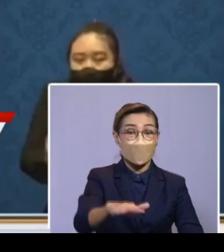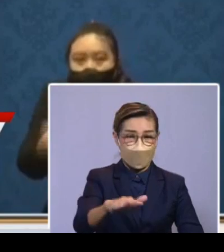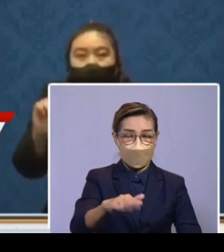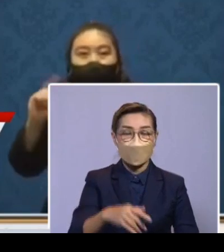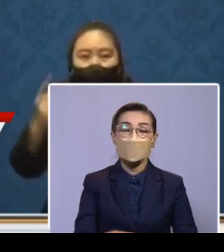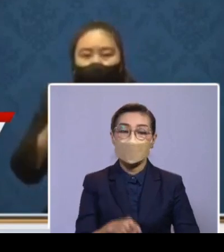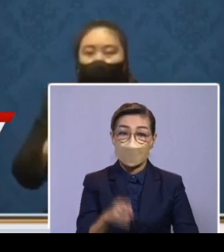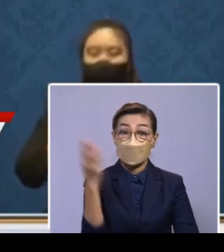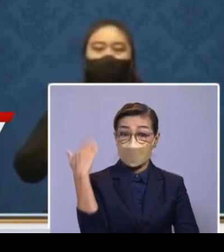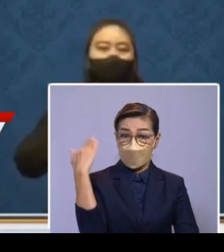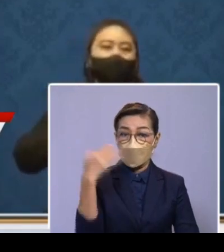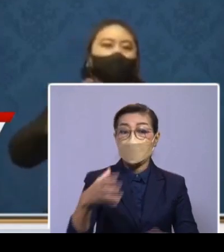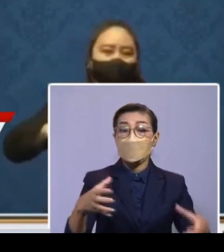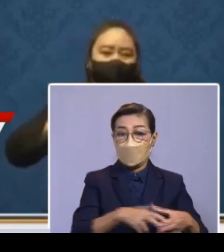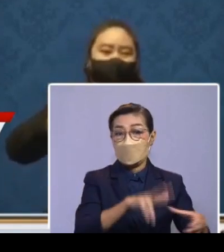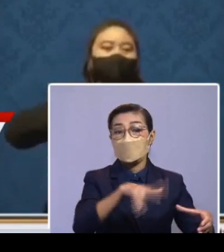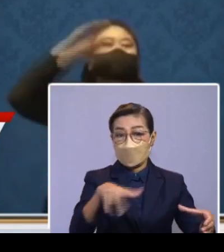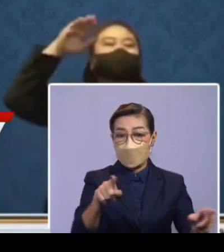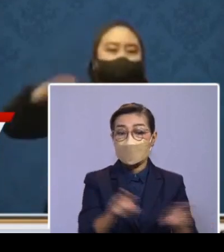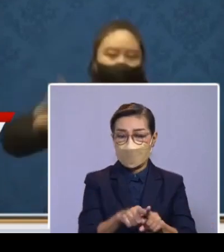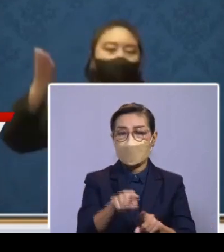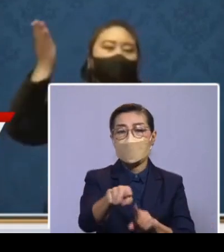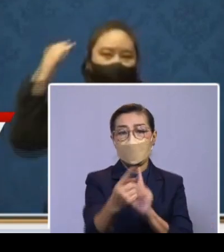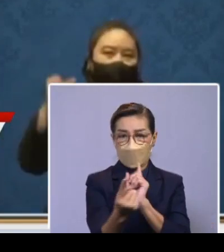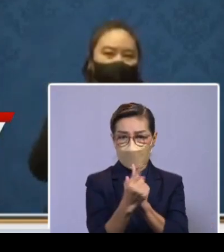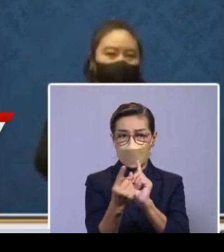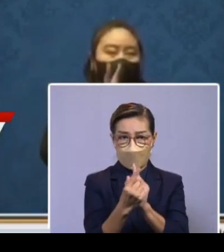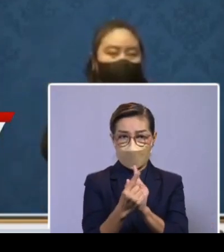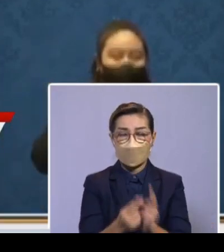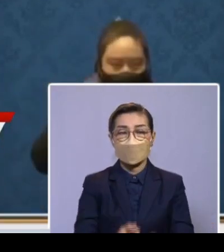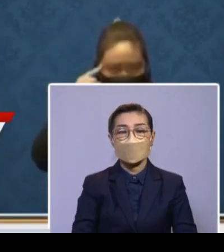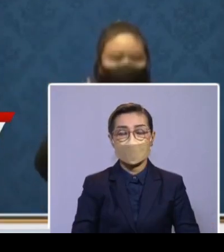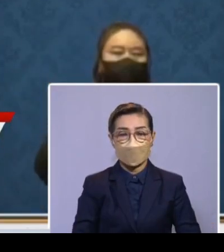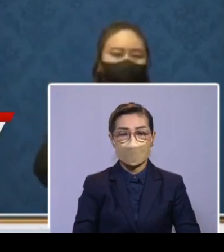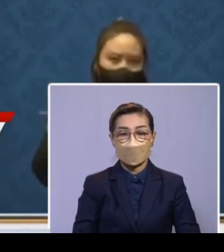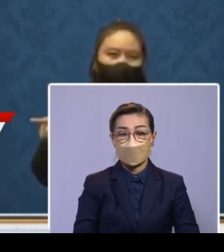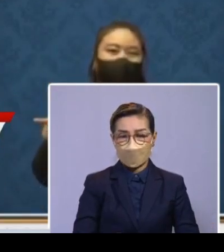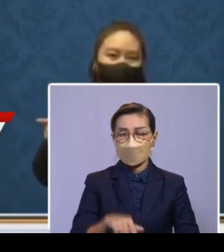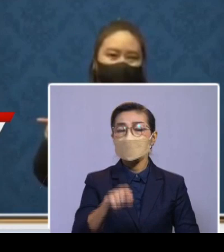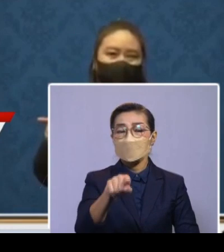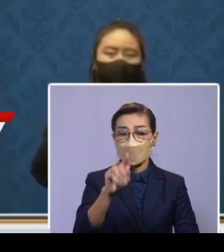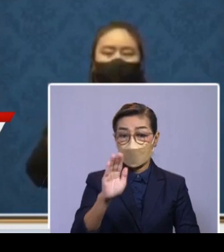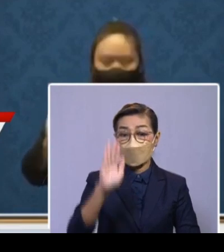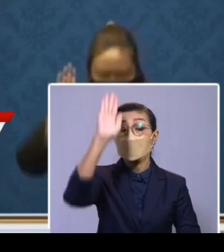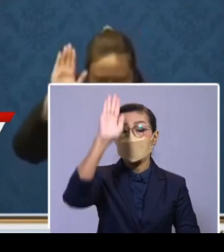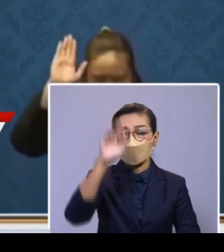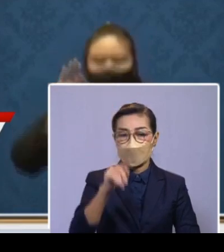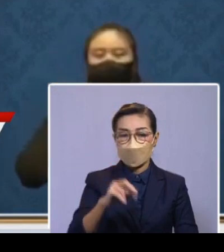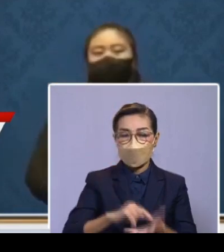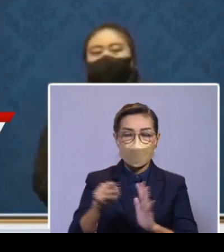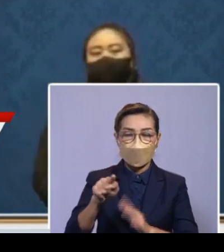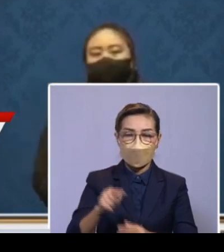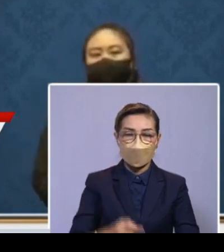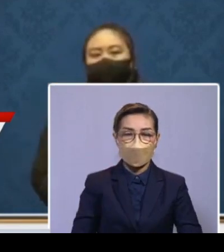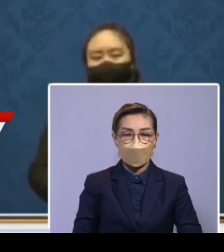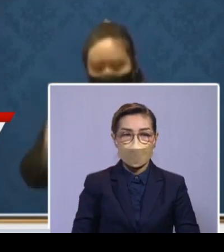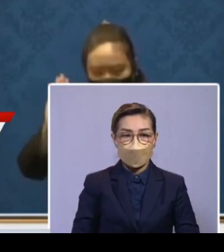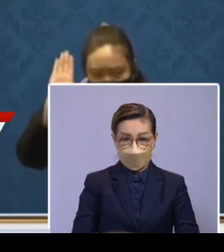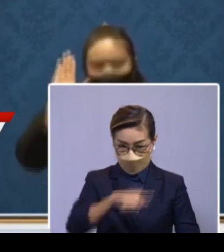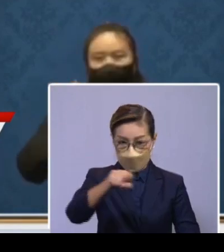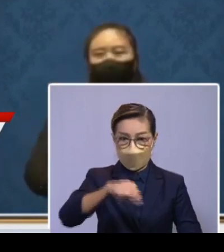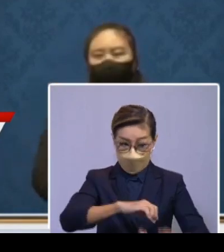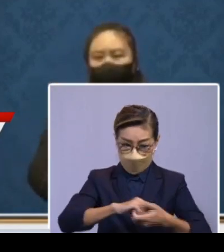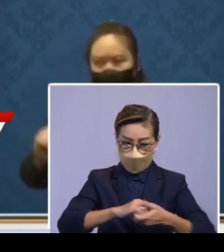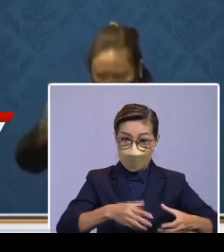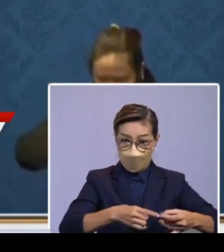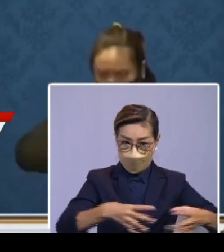เพราะว่าเคยอยู่เพื่อไทยไงรู้จักกันมายกเถอะยกร่วมมือกับเรา